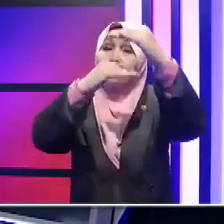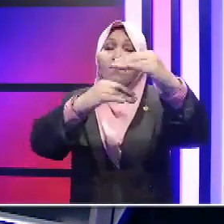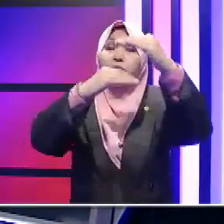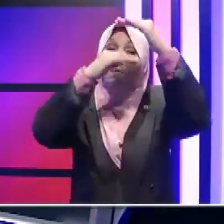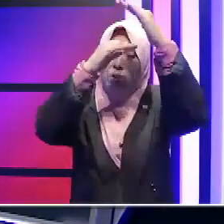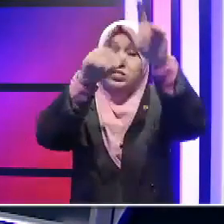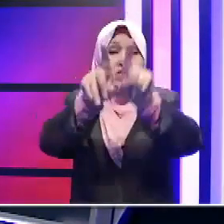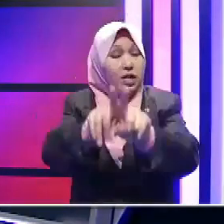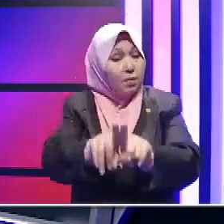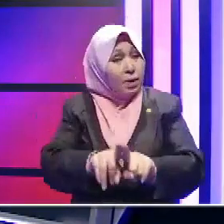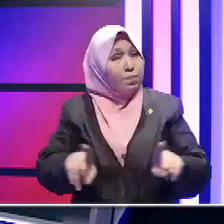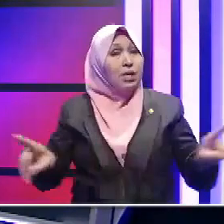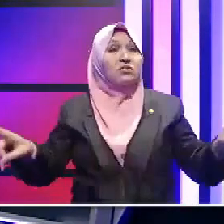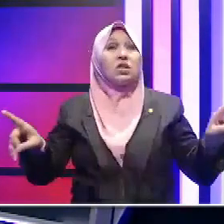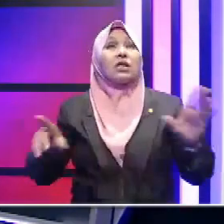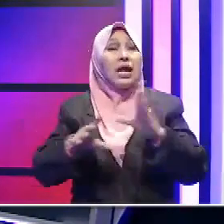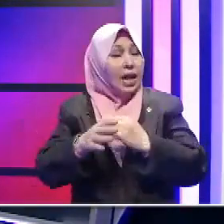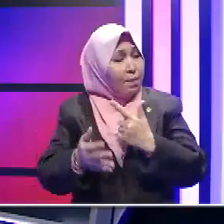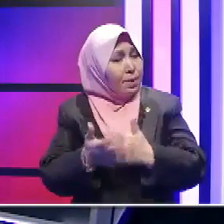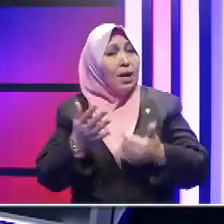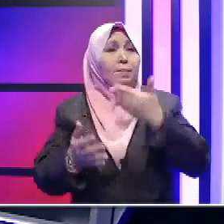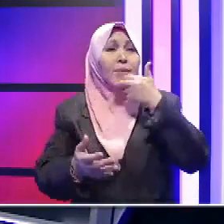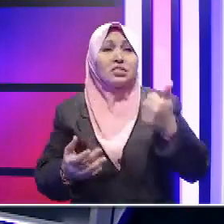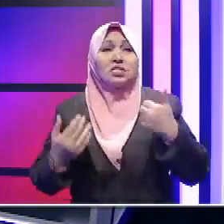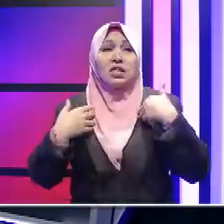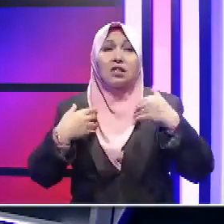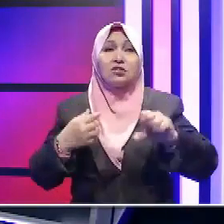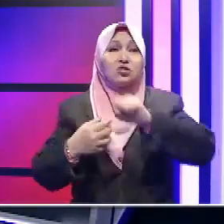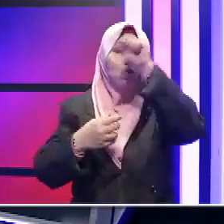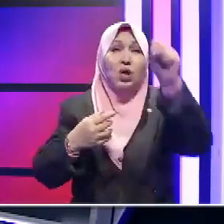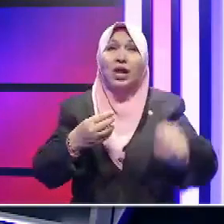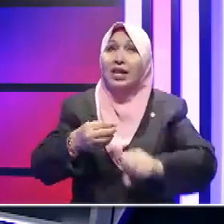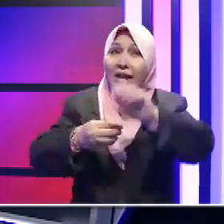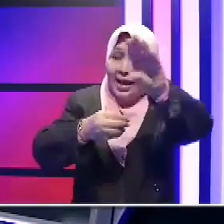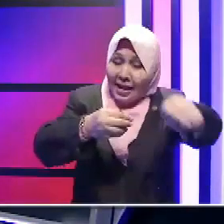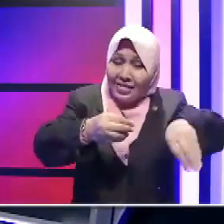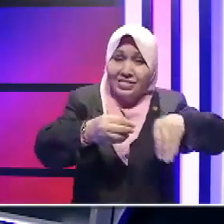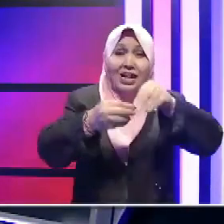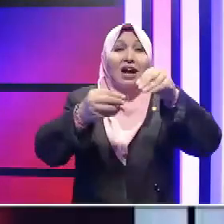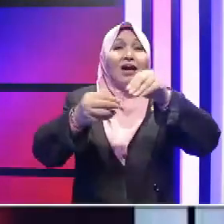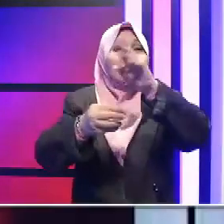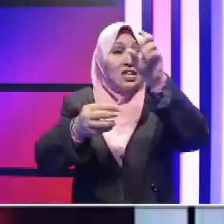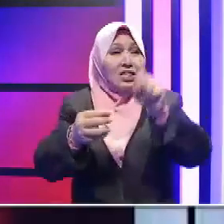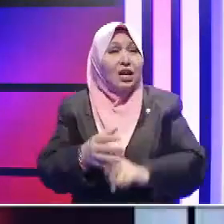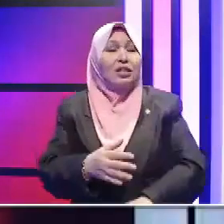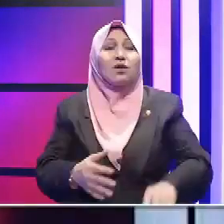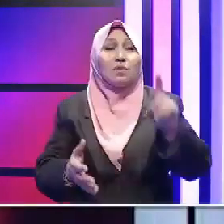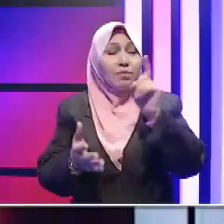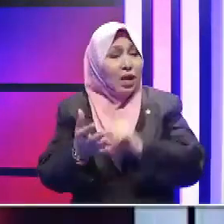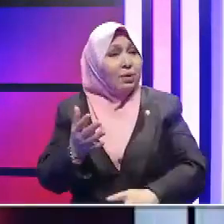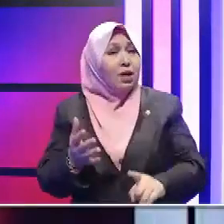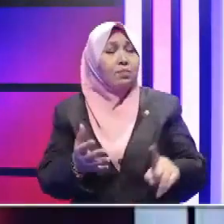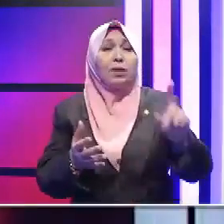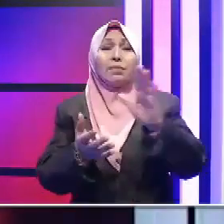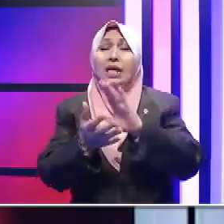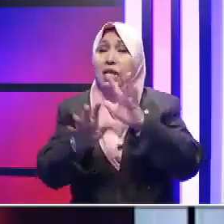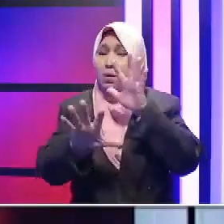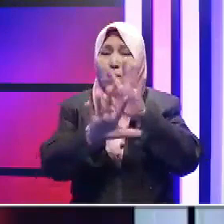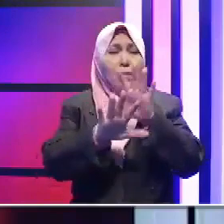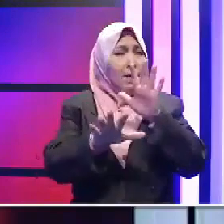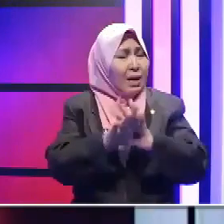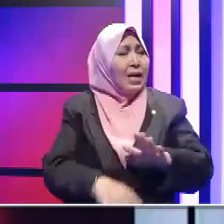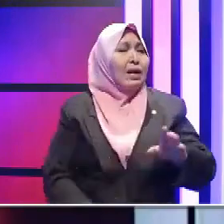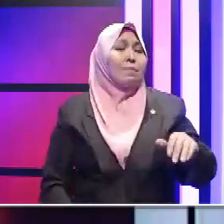yang berbeza dan yang menariknya ada soale extra sedikit Disini di lidah kesusahan berlaku make